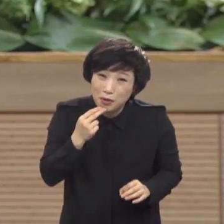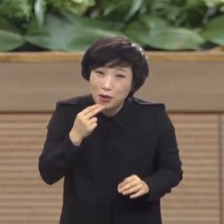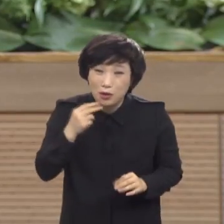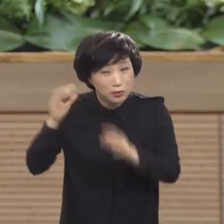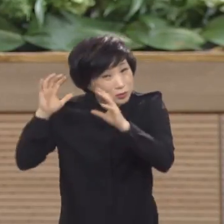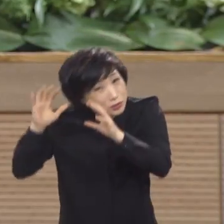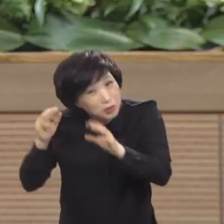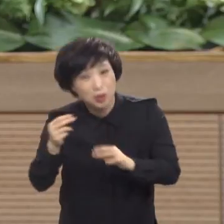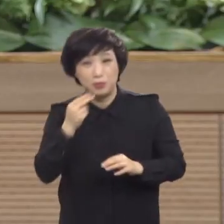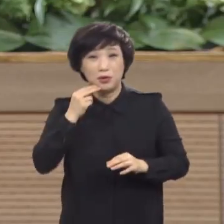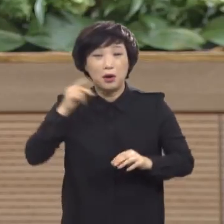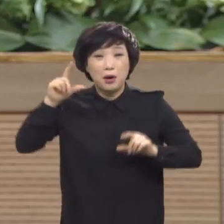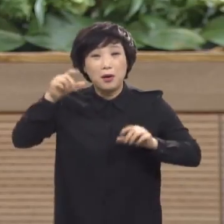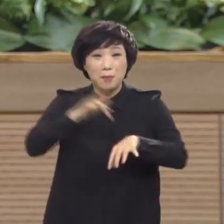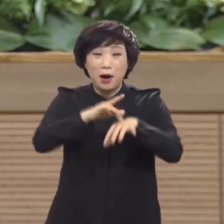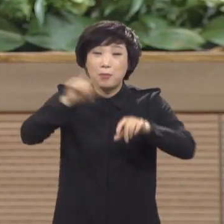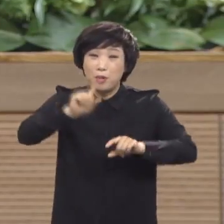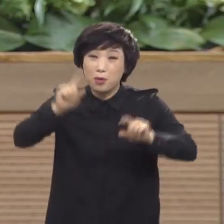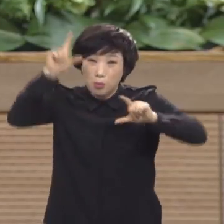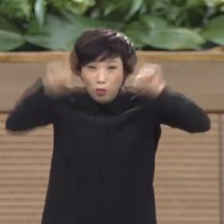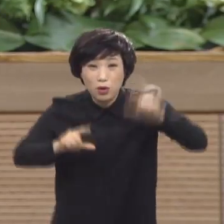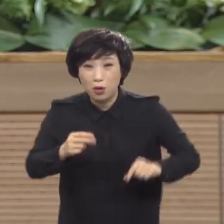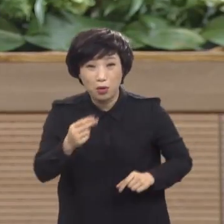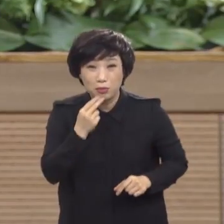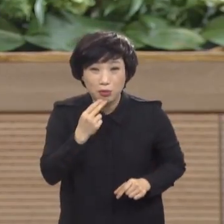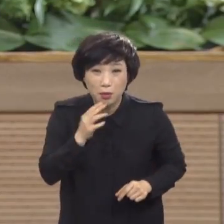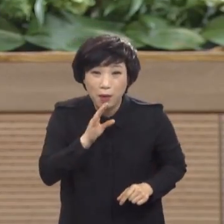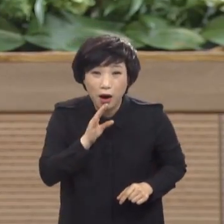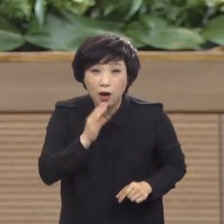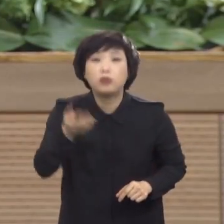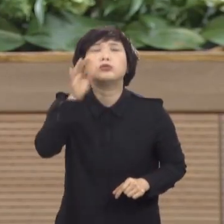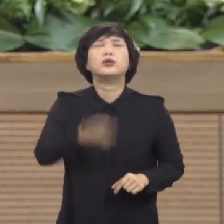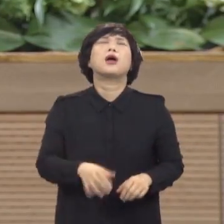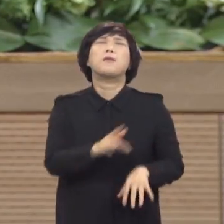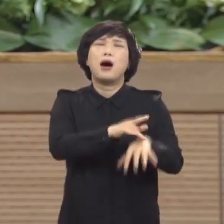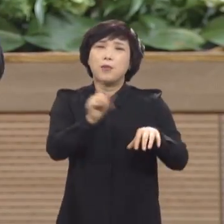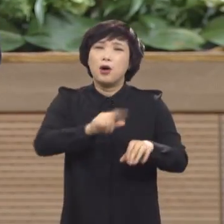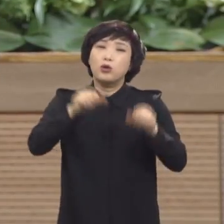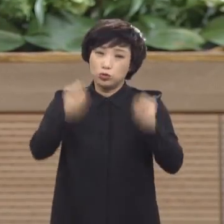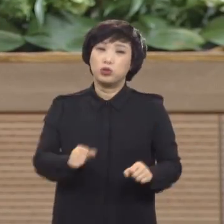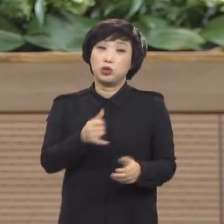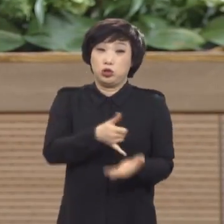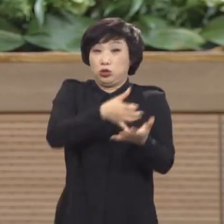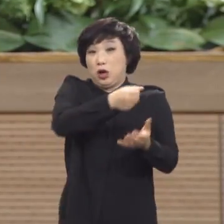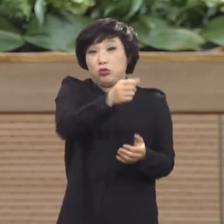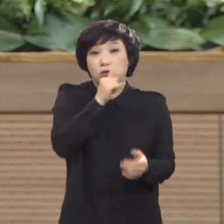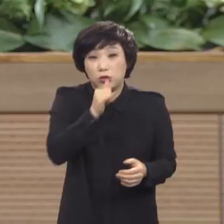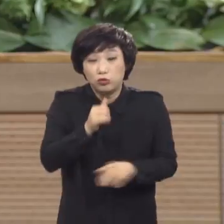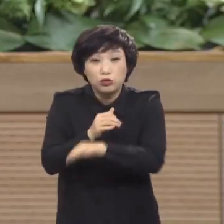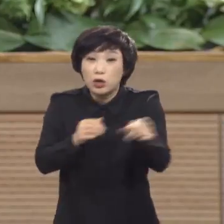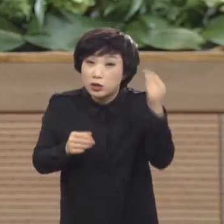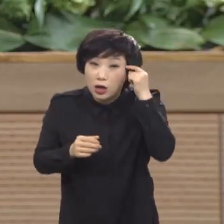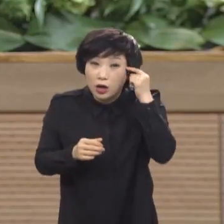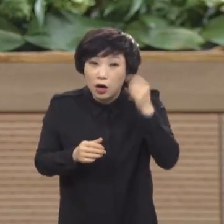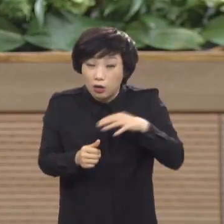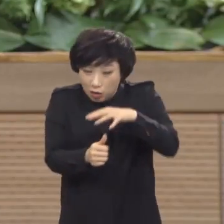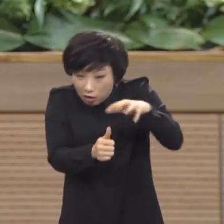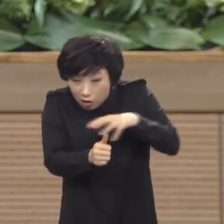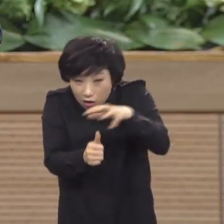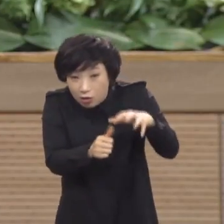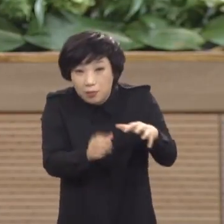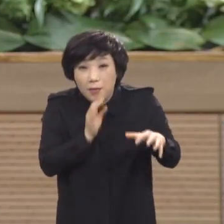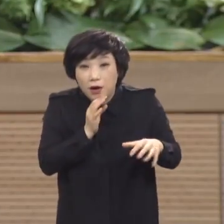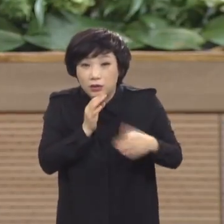형상도 있지도 않아. 근데 존재요 인격이기 때문에 우리 생각에서 우리를 지배하고